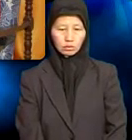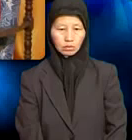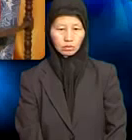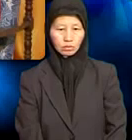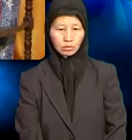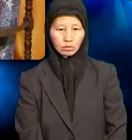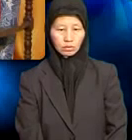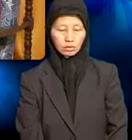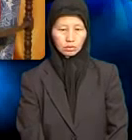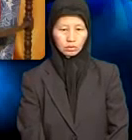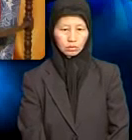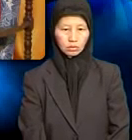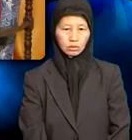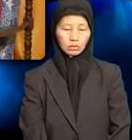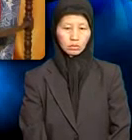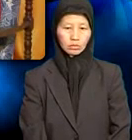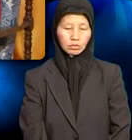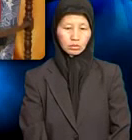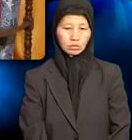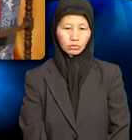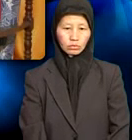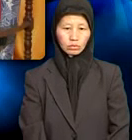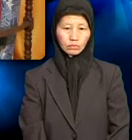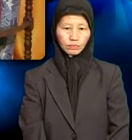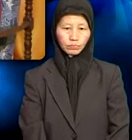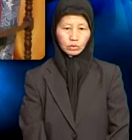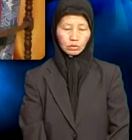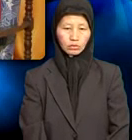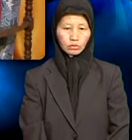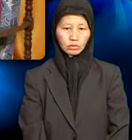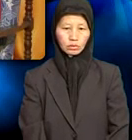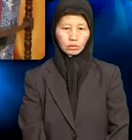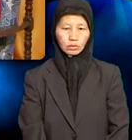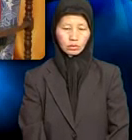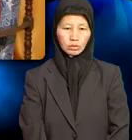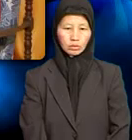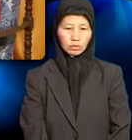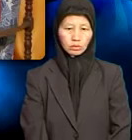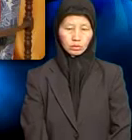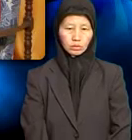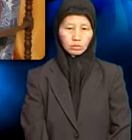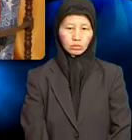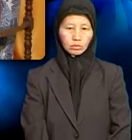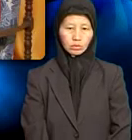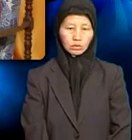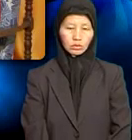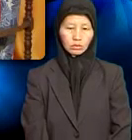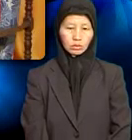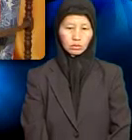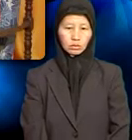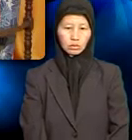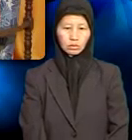إلا الله وأشهد أن محمد رسول الله اللهم صل على محمد